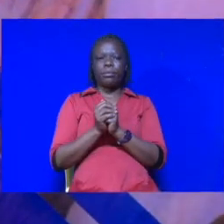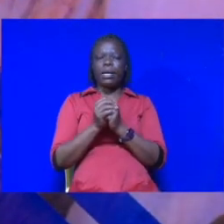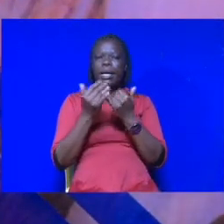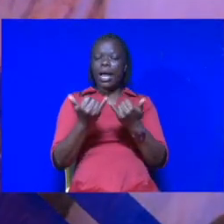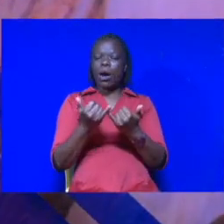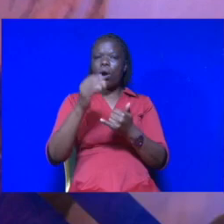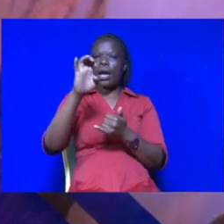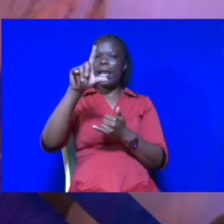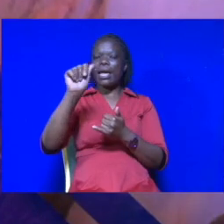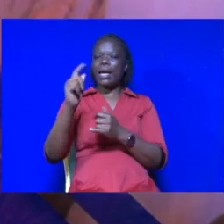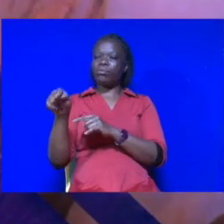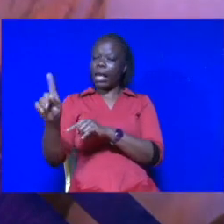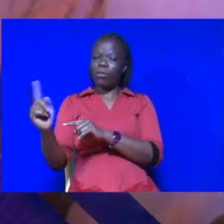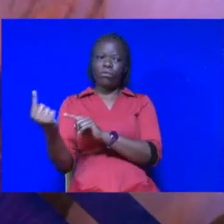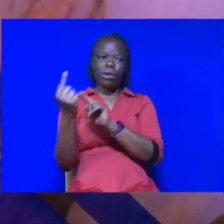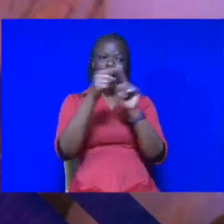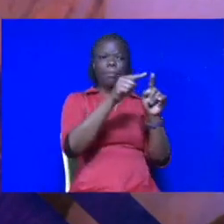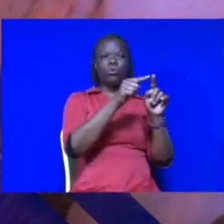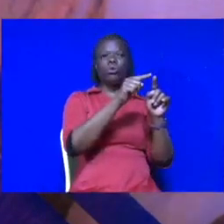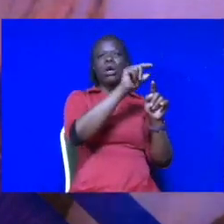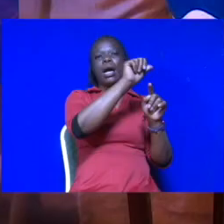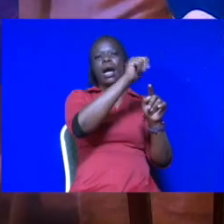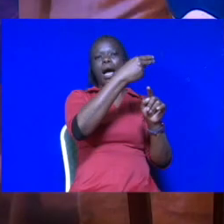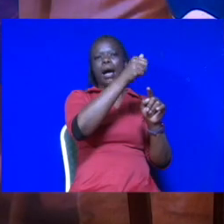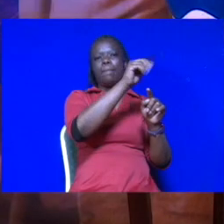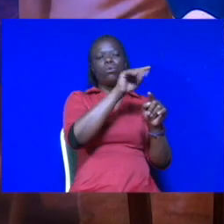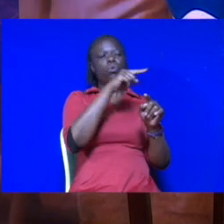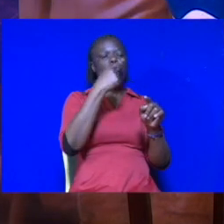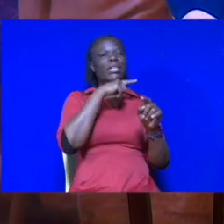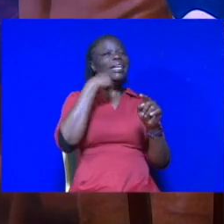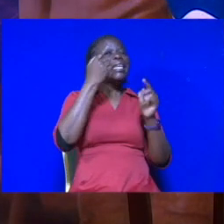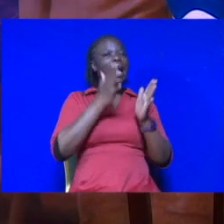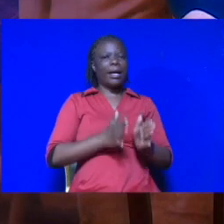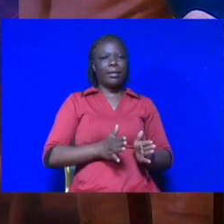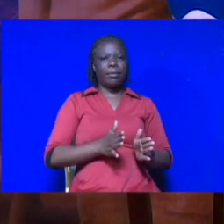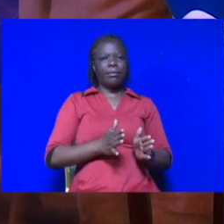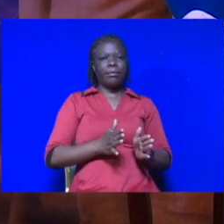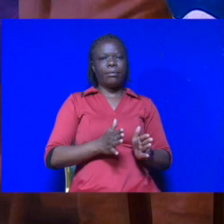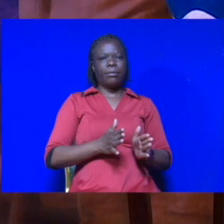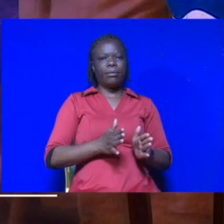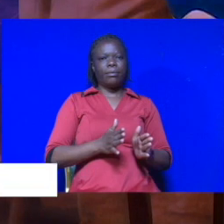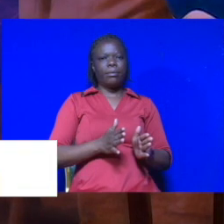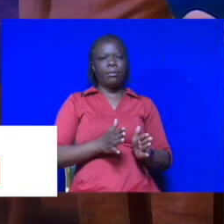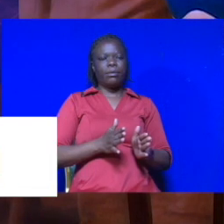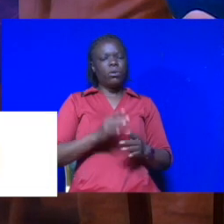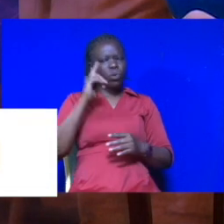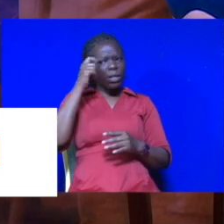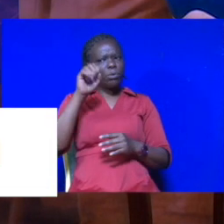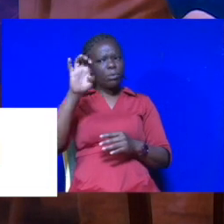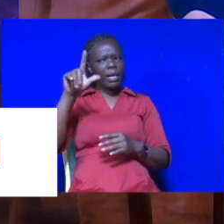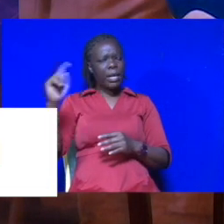Sasa Elia aende kujionyesha kwa Ahabu. Huyu muuaji. Je, Elia